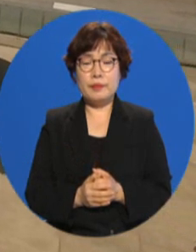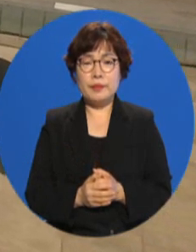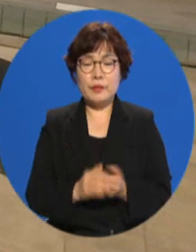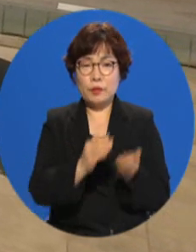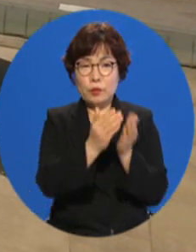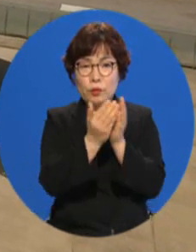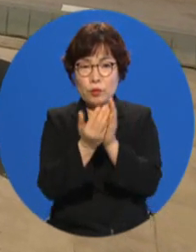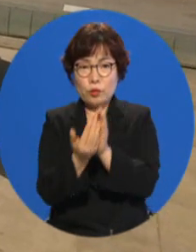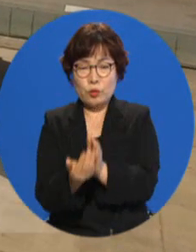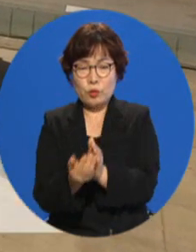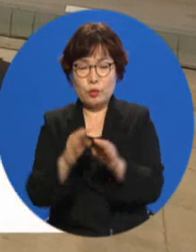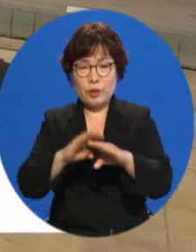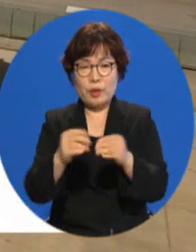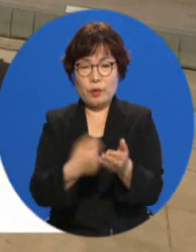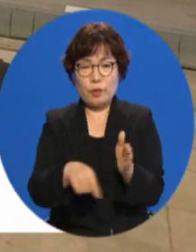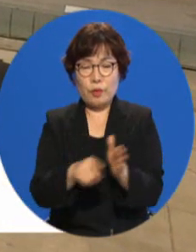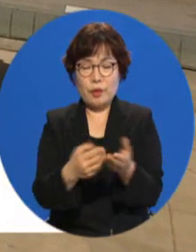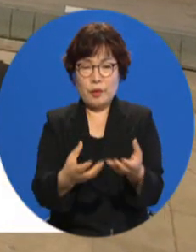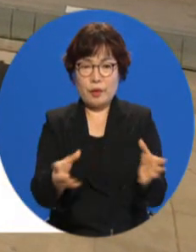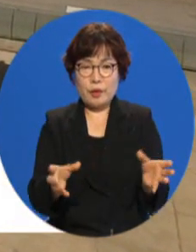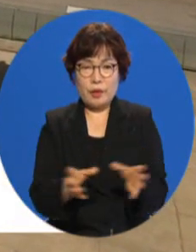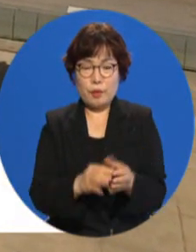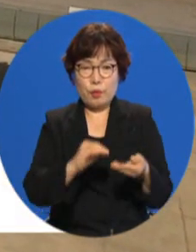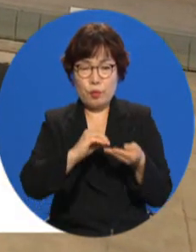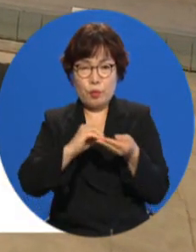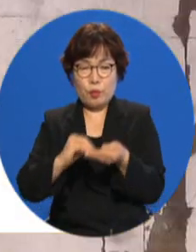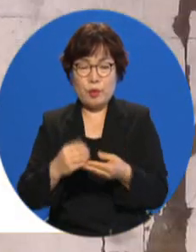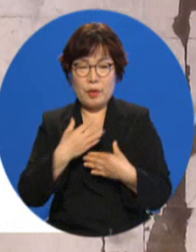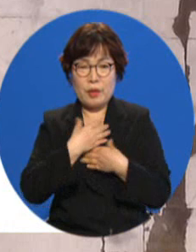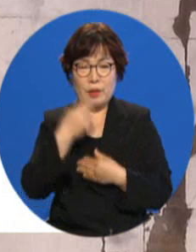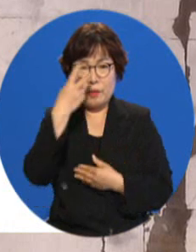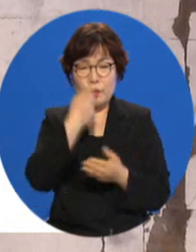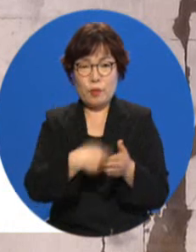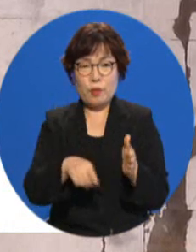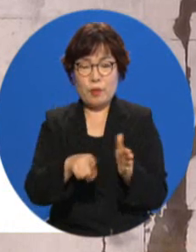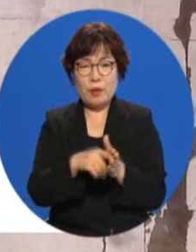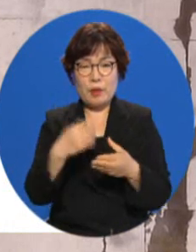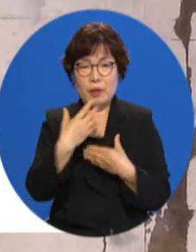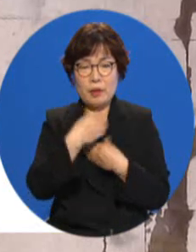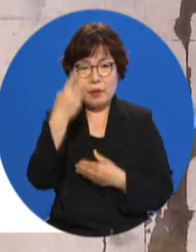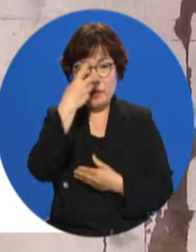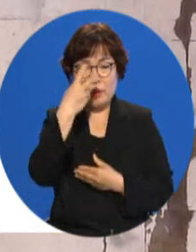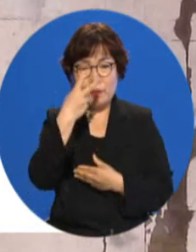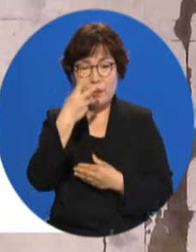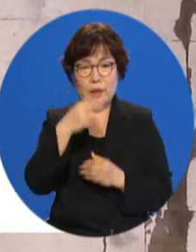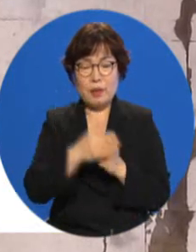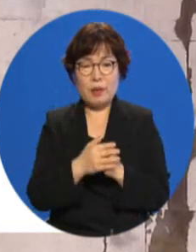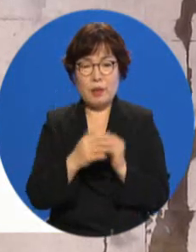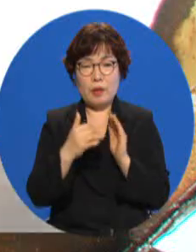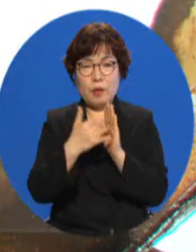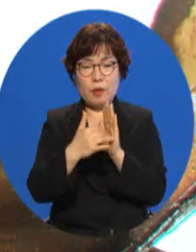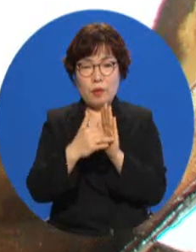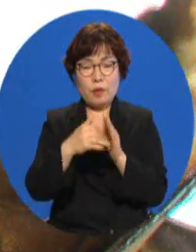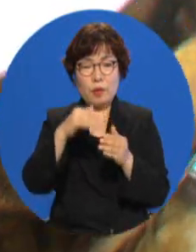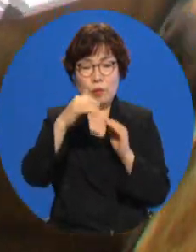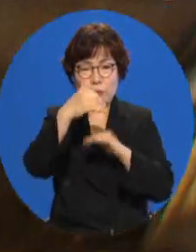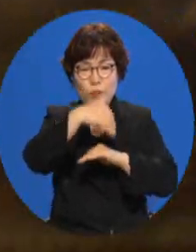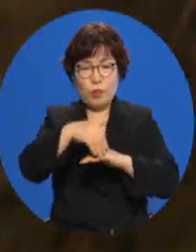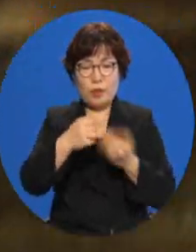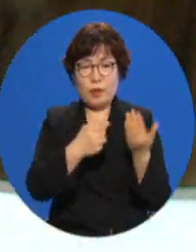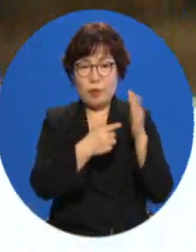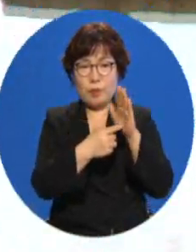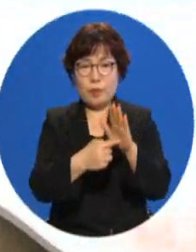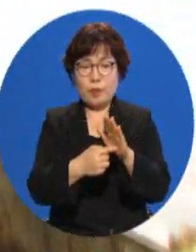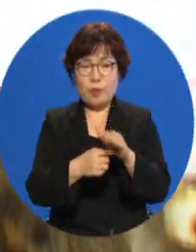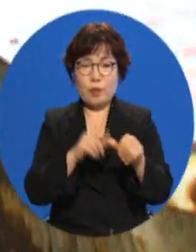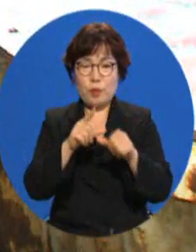세월호 후속 대책 추진단은 선체 구조 안전성을 검토하는 안전진단 용역 입찰 계획을 공고했습니다. 추진단은